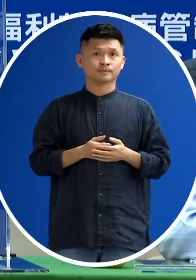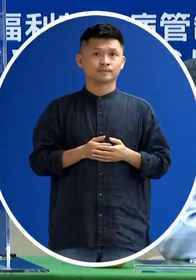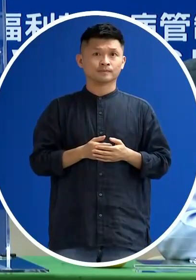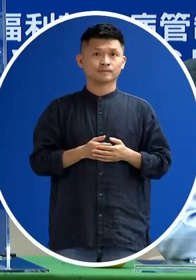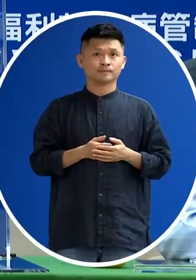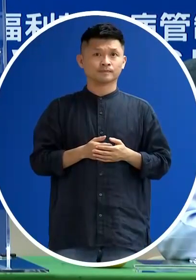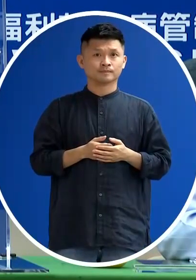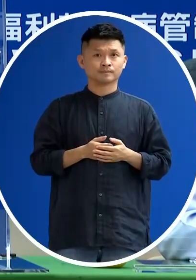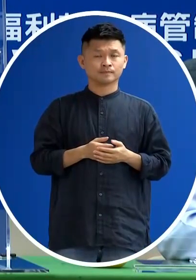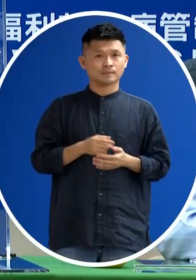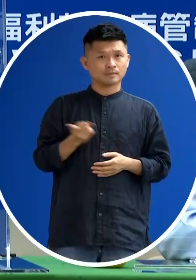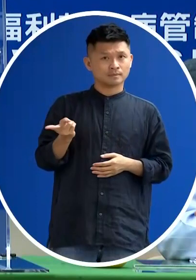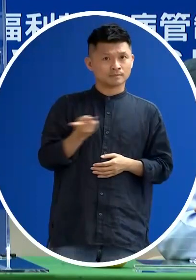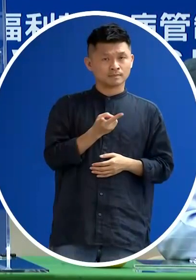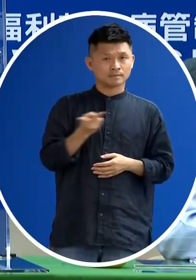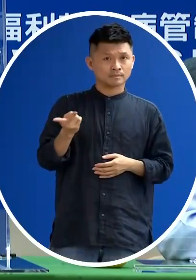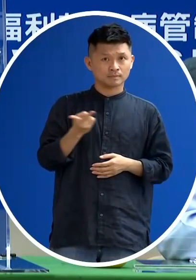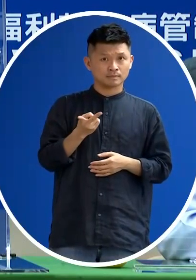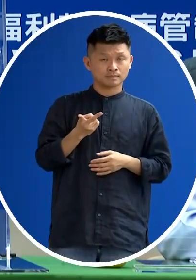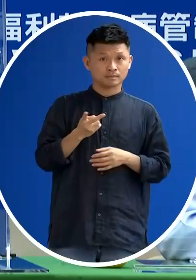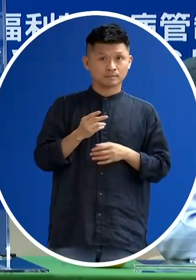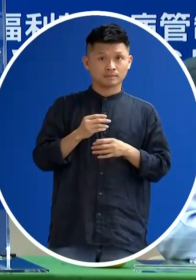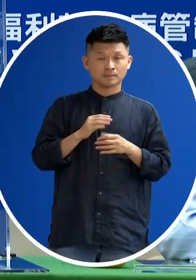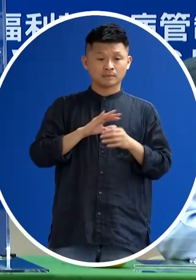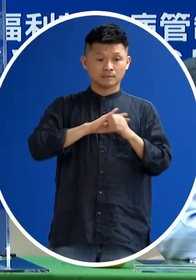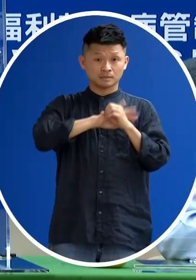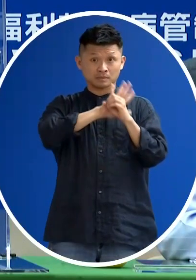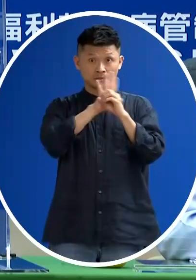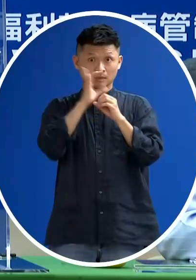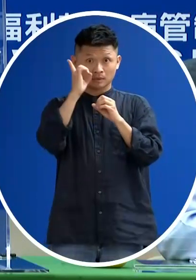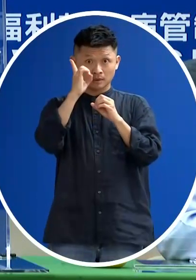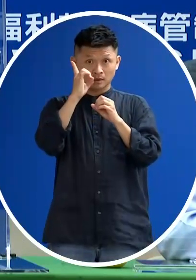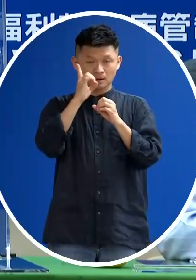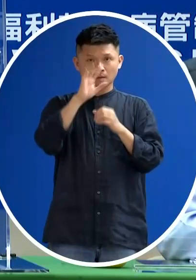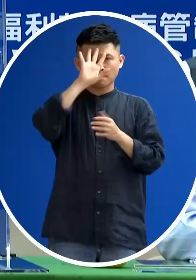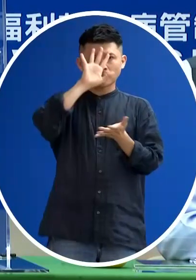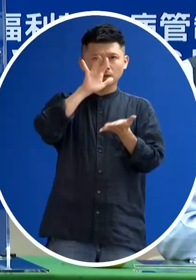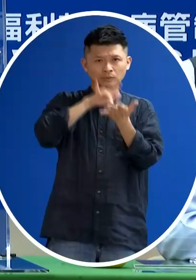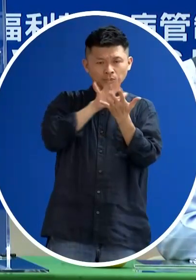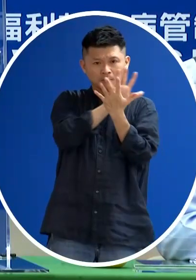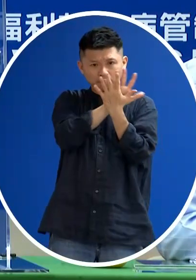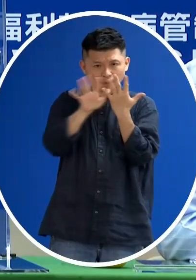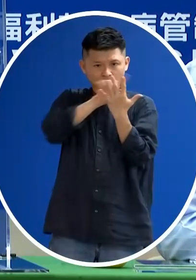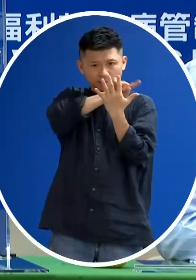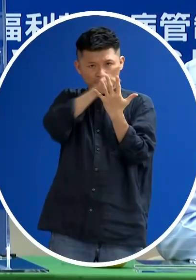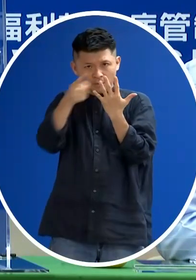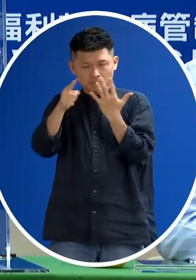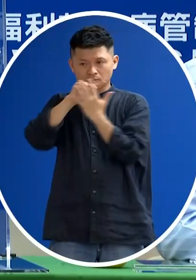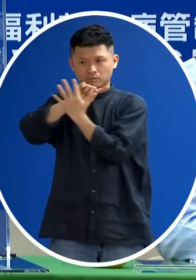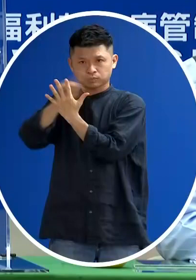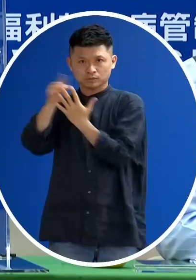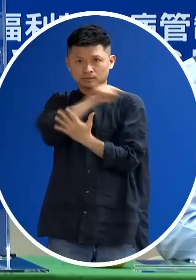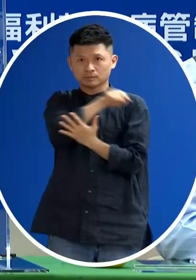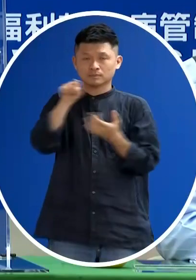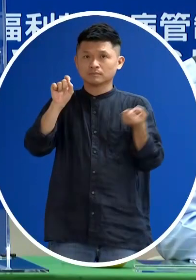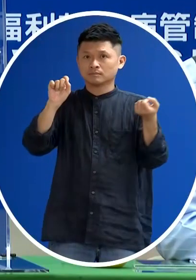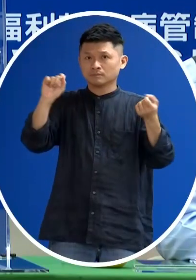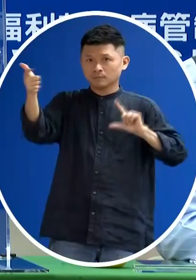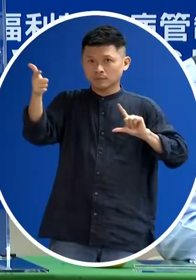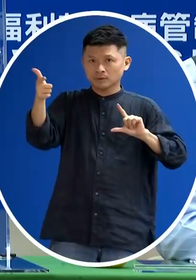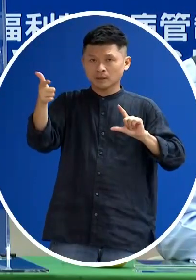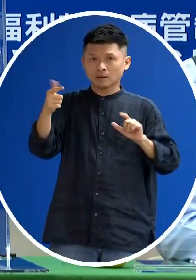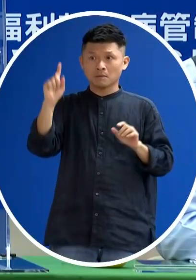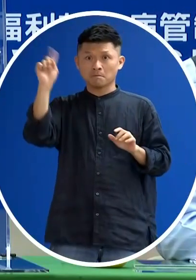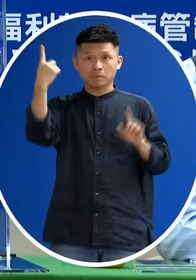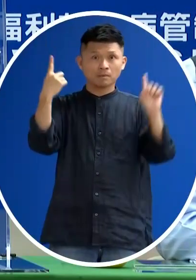它的在 Delta 的病毒的序列不同哈，那基本上大家可以说这是一个不同的来源的哈群